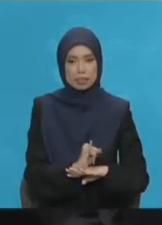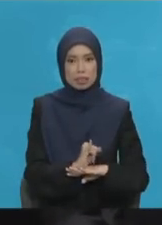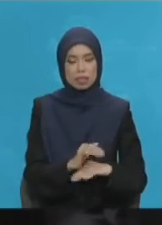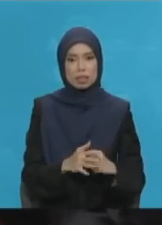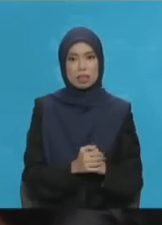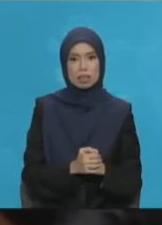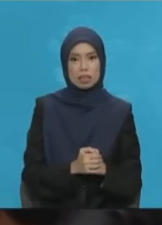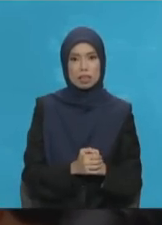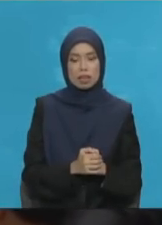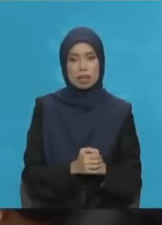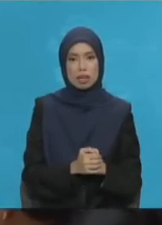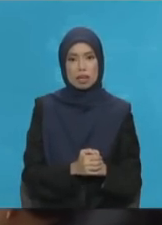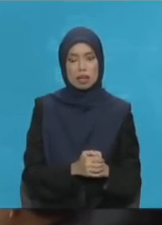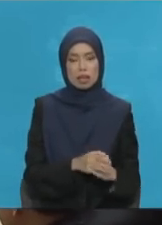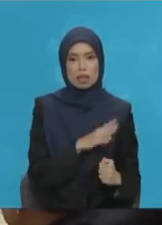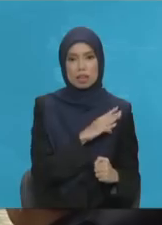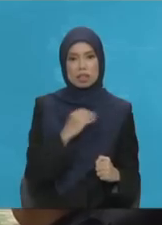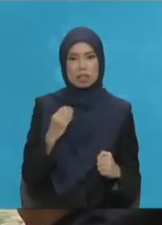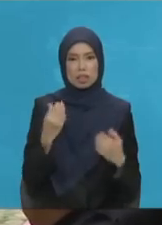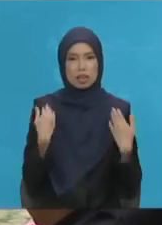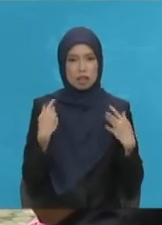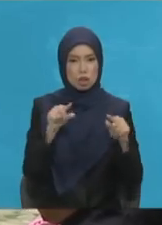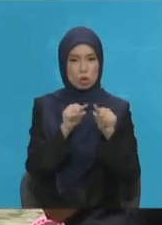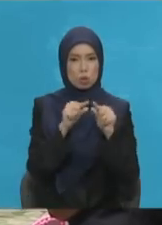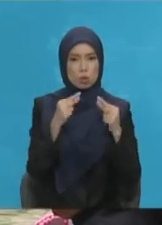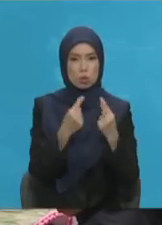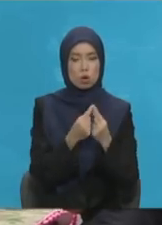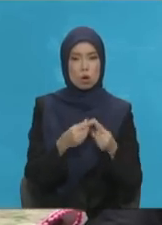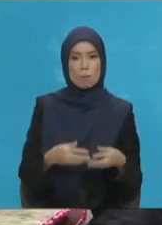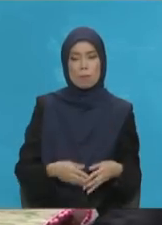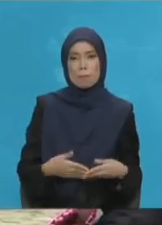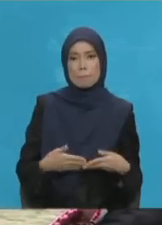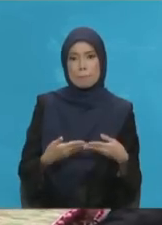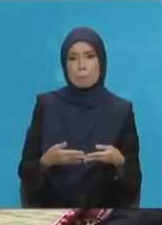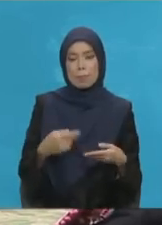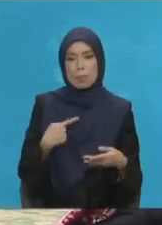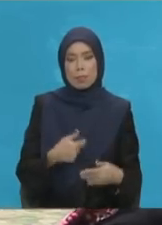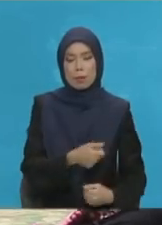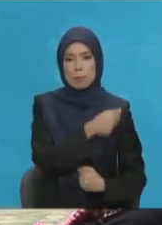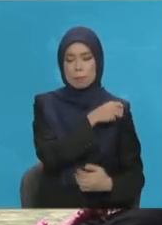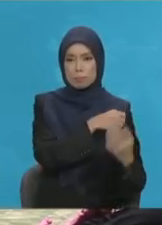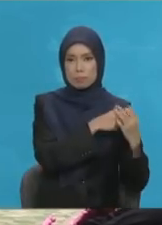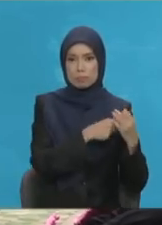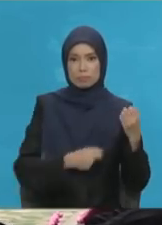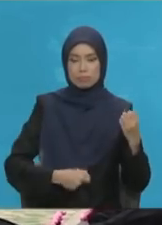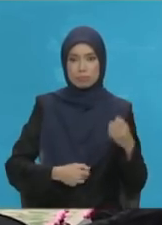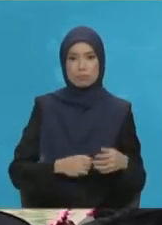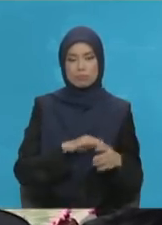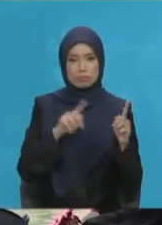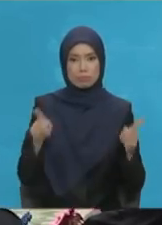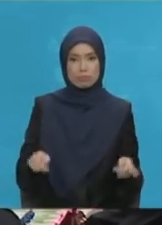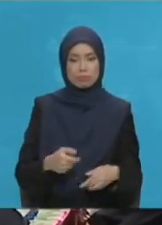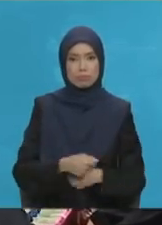hulubalang Asgar membawa kelasa dan kampilan serta diiringi oleh pembawa-pembawa alat-alat